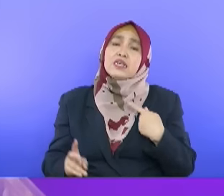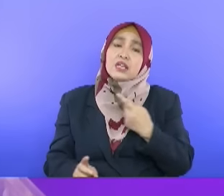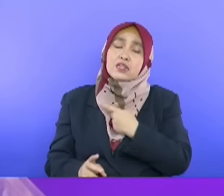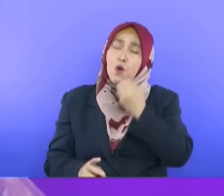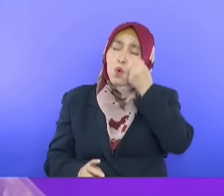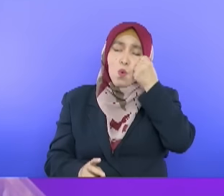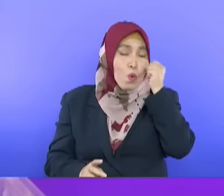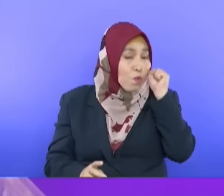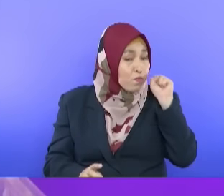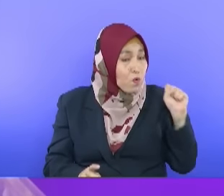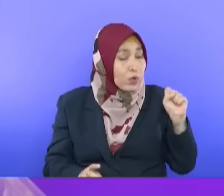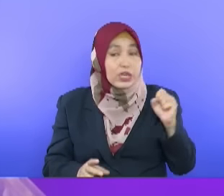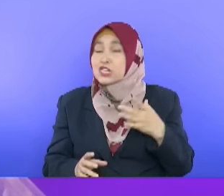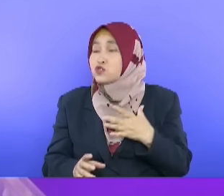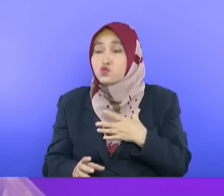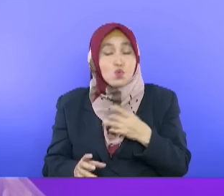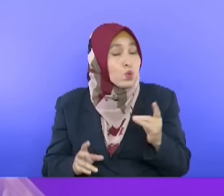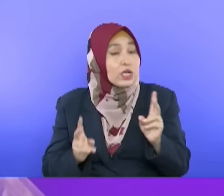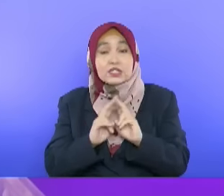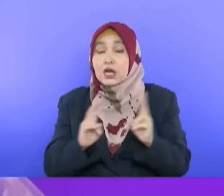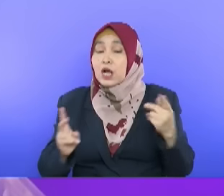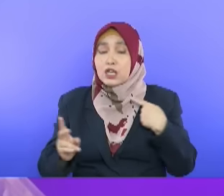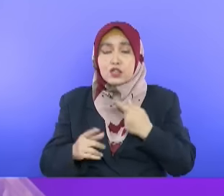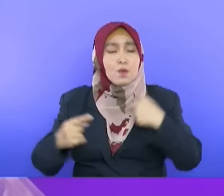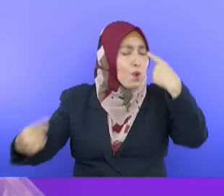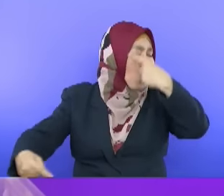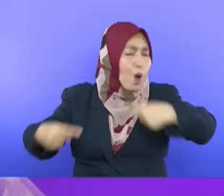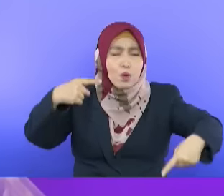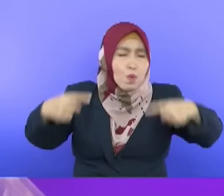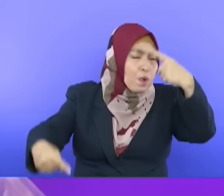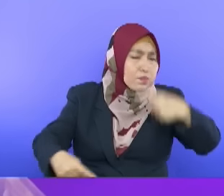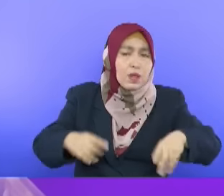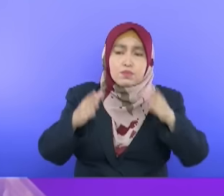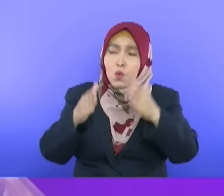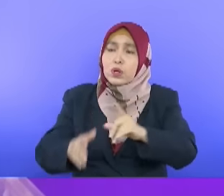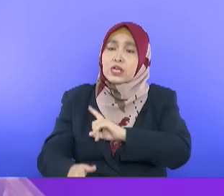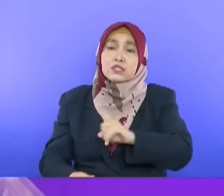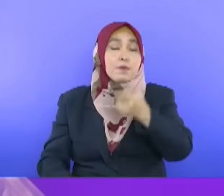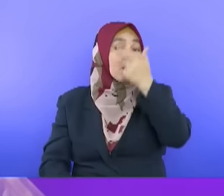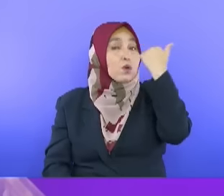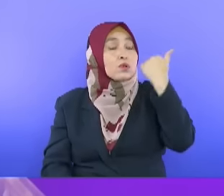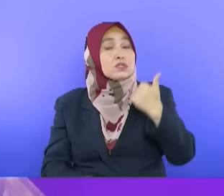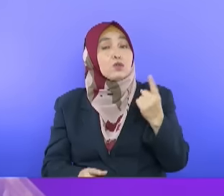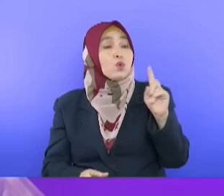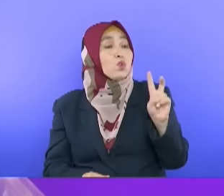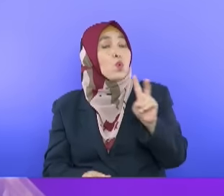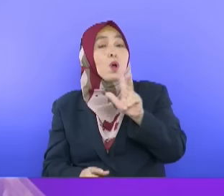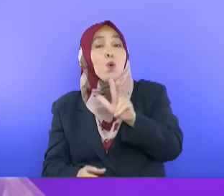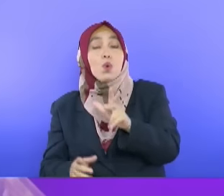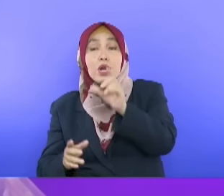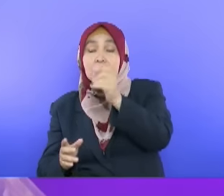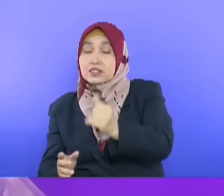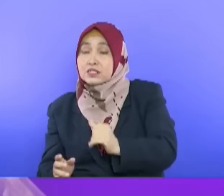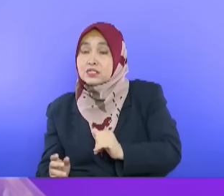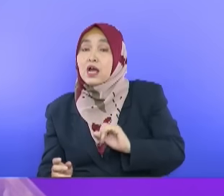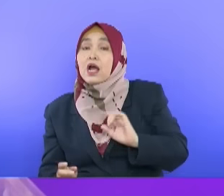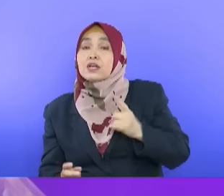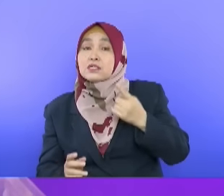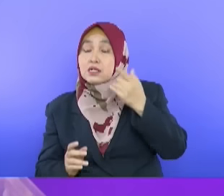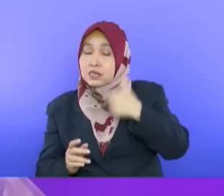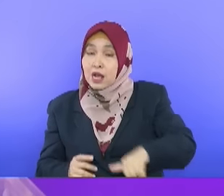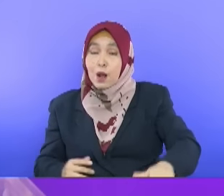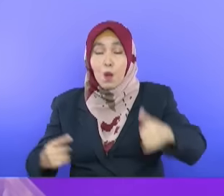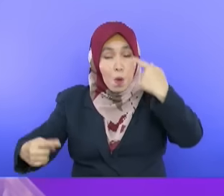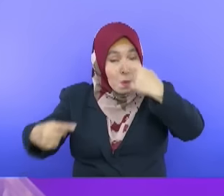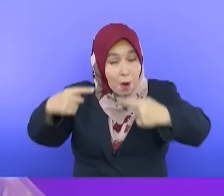ini kufur dia suka sangat kita ini bergaduh sesama muslim pasal 1 2 orang sahaja yang yang